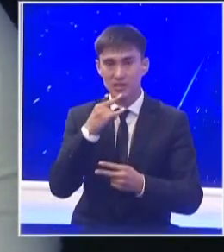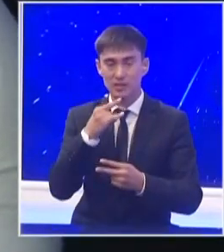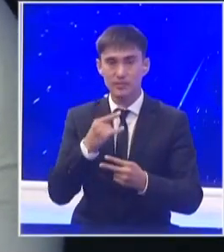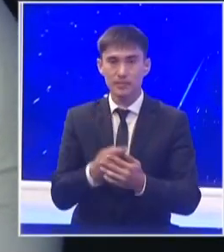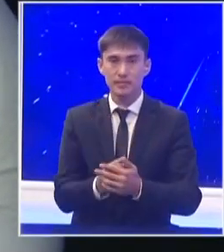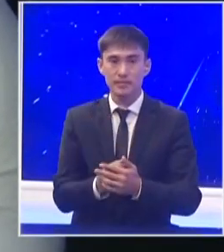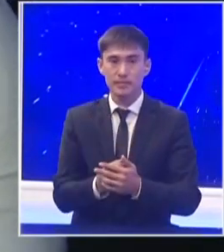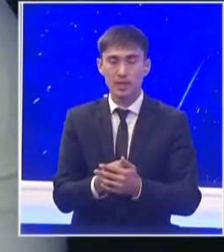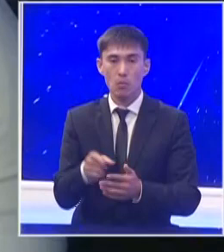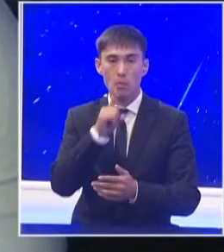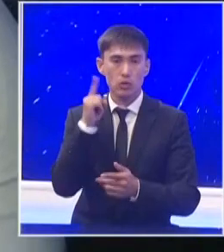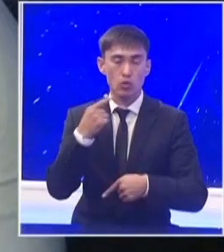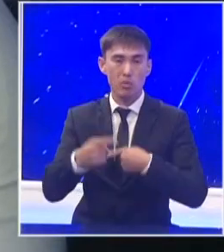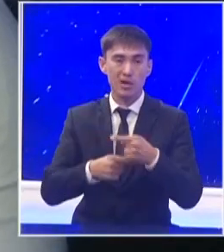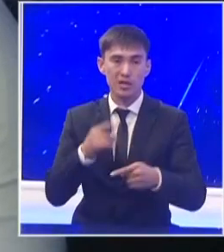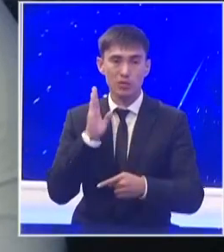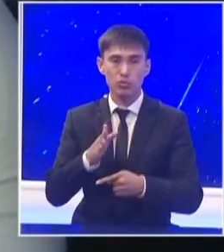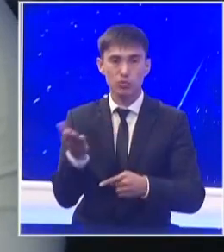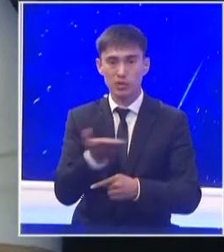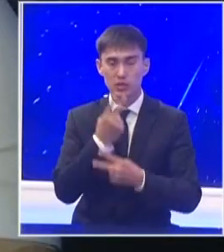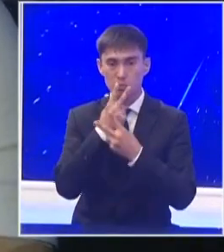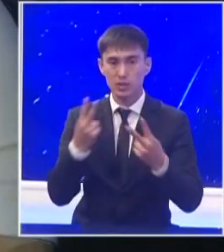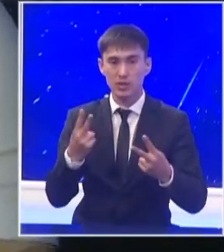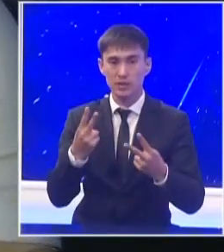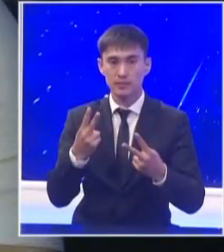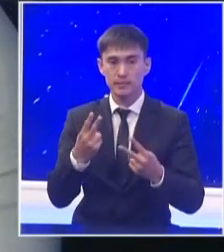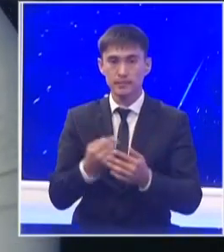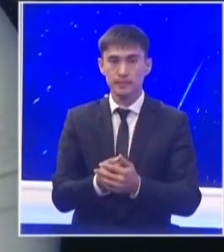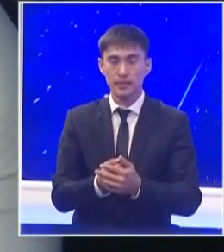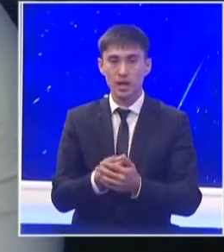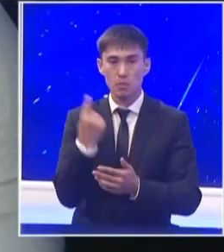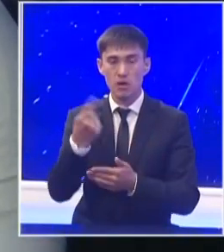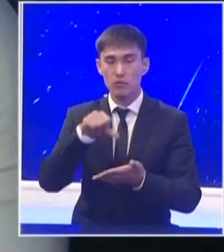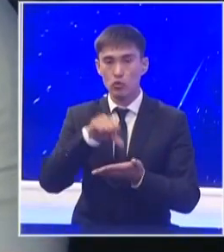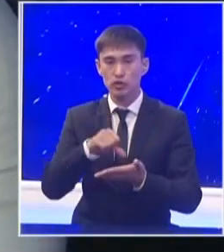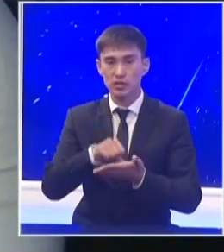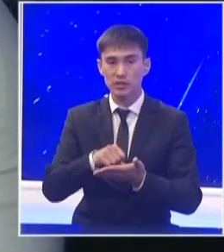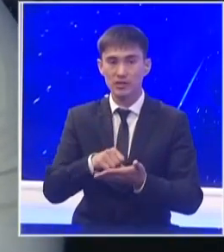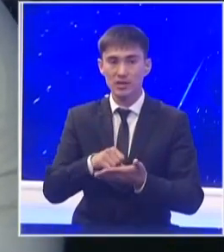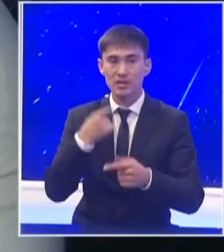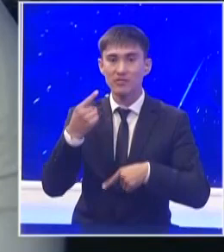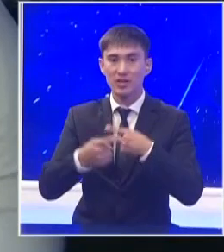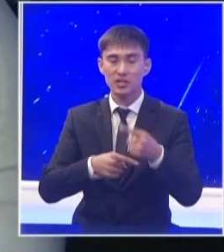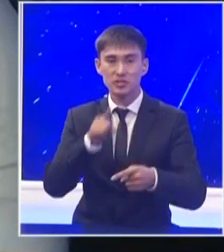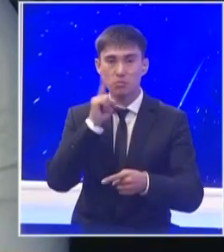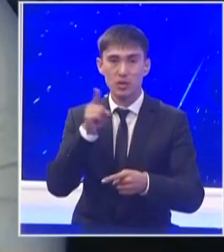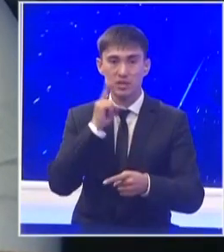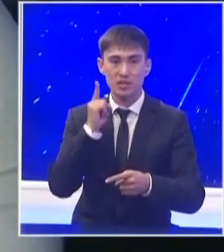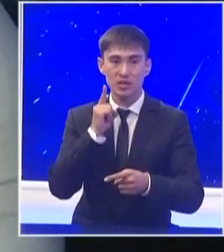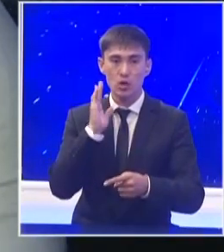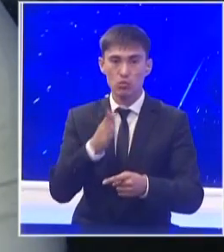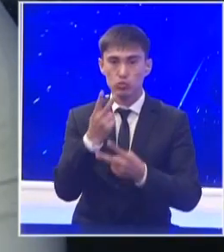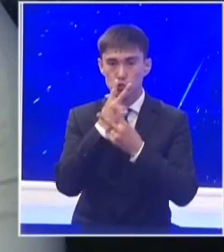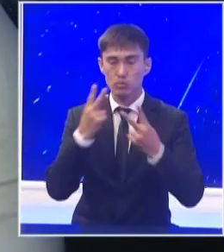стороны. Молодое поколение будет на нас смотреть, ну, на нас как первых участников. И в дальнейшем молодые